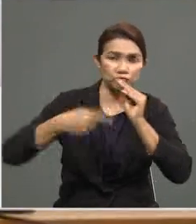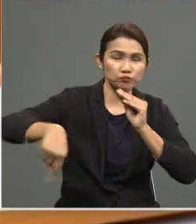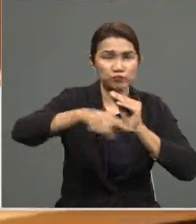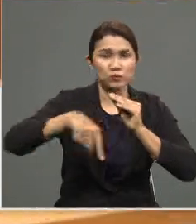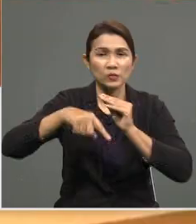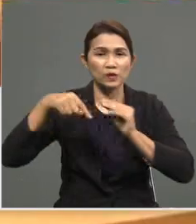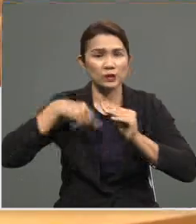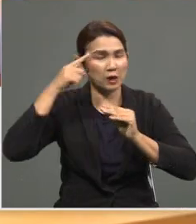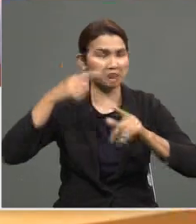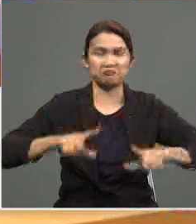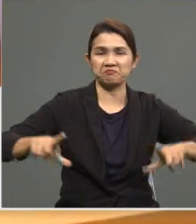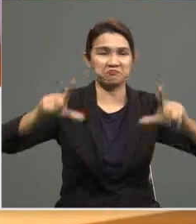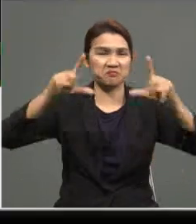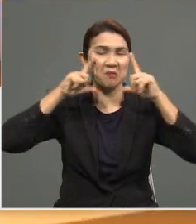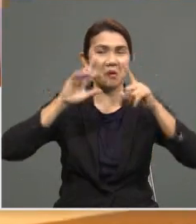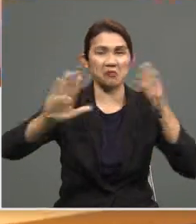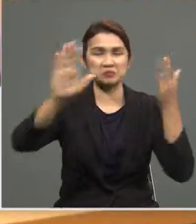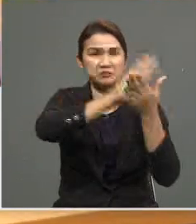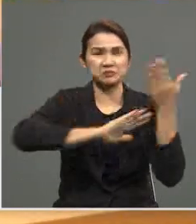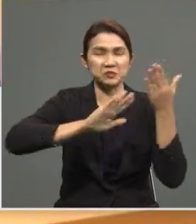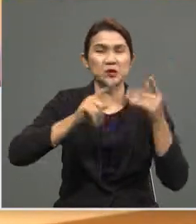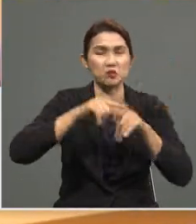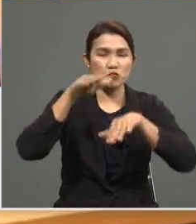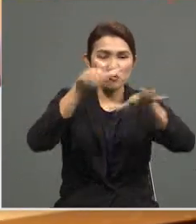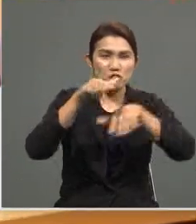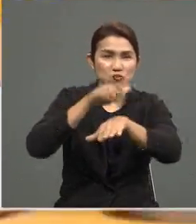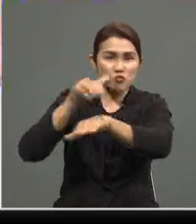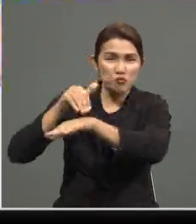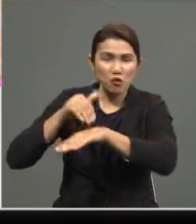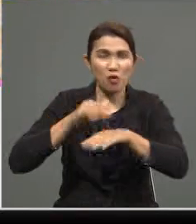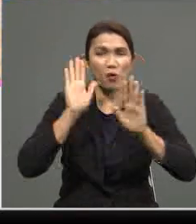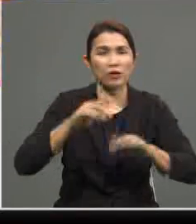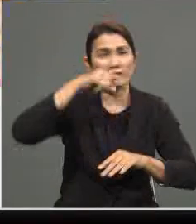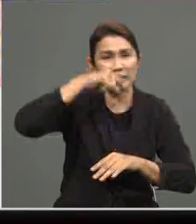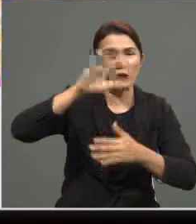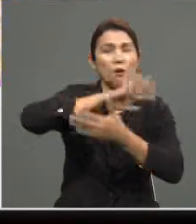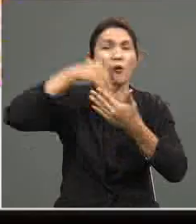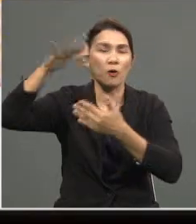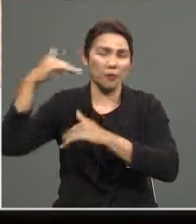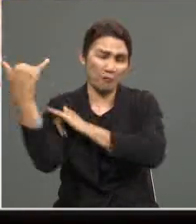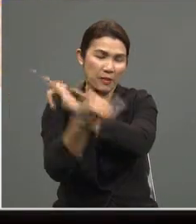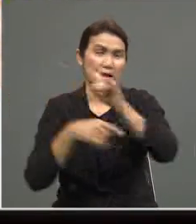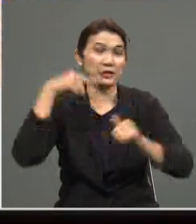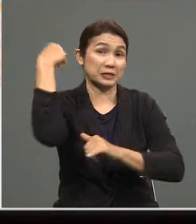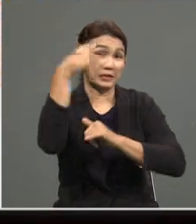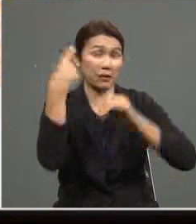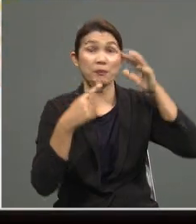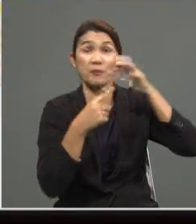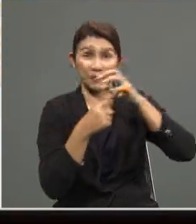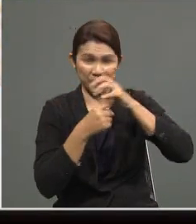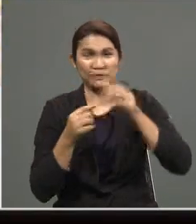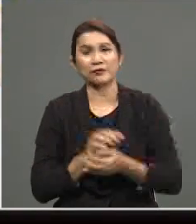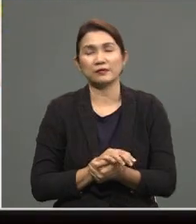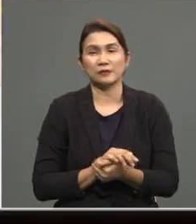เป็นเทศกาลระดับชาติดึงดูดนักท่องเที่ยวทั้งชาวไทยชาวต่างชาติเนี่ยเข้ามาท่องเที่ยวในเมืองพัทยาเพิ่มมากขึ้นค่ะ